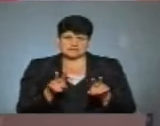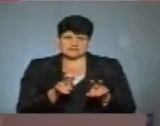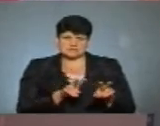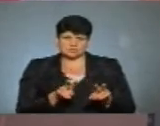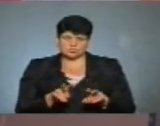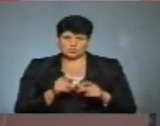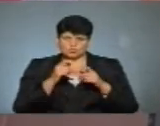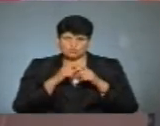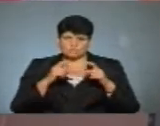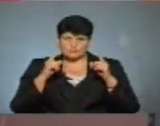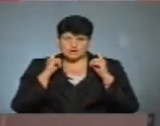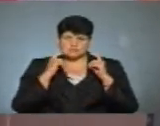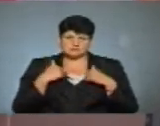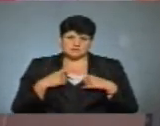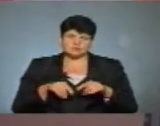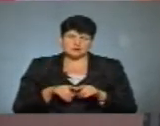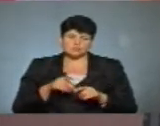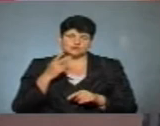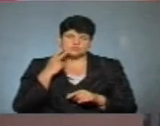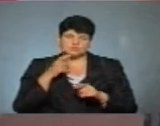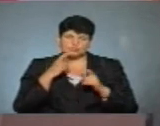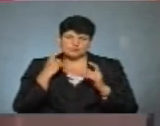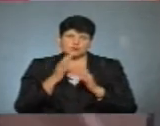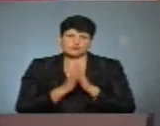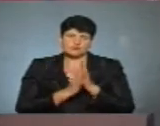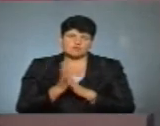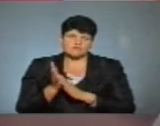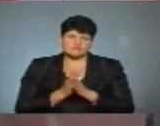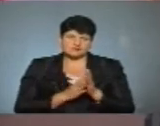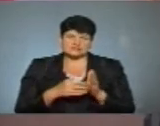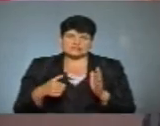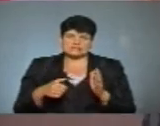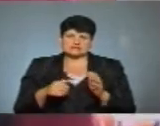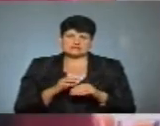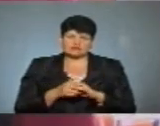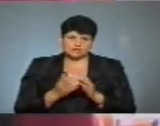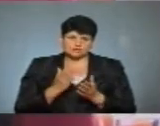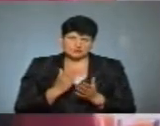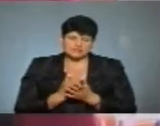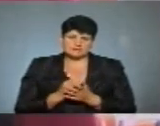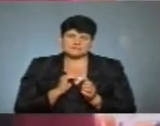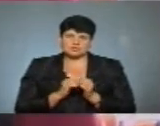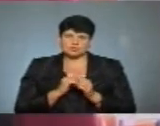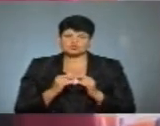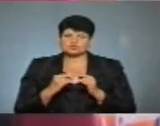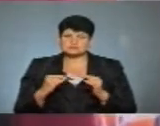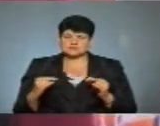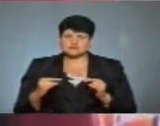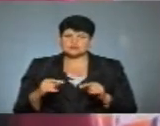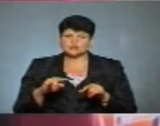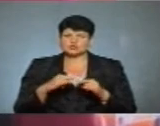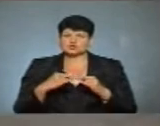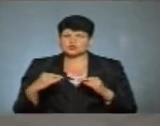в масочках. Ми постійно в маски, рукавиці, дезінфектор у нас є. Після кожної зміни столи протираються,